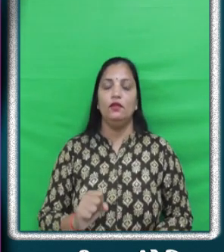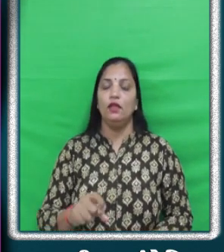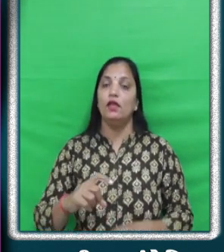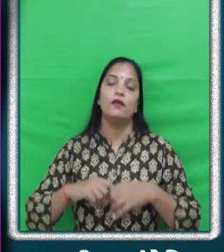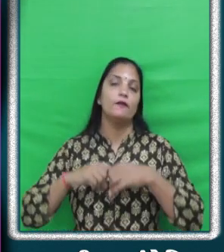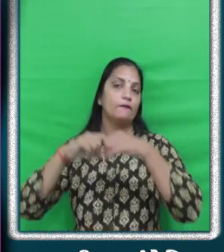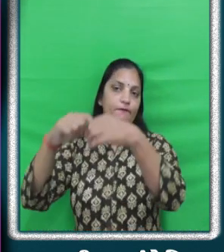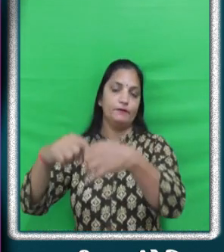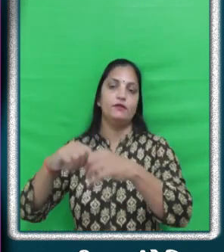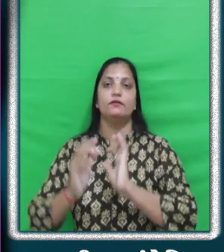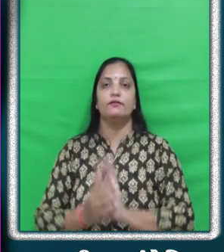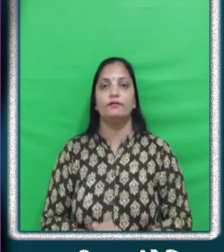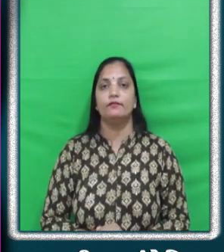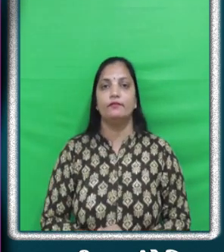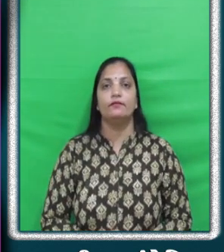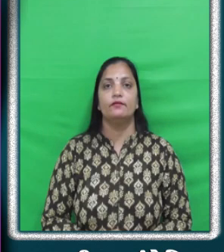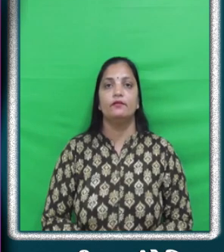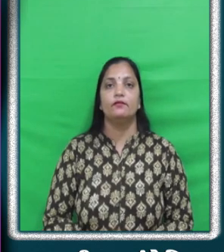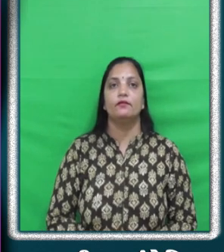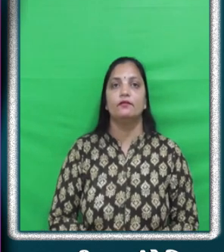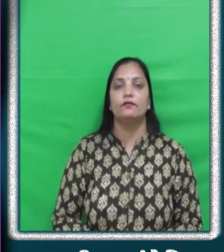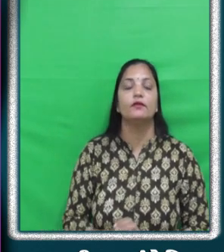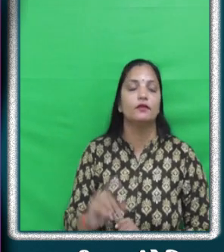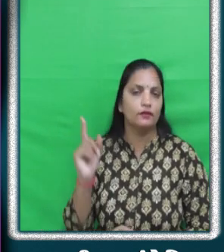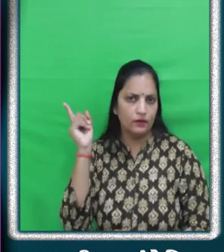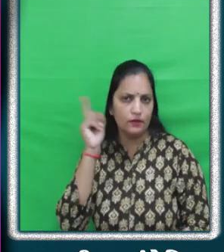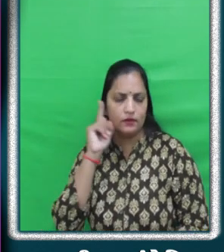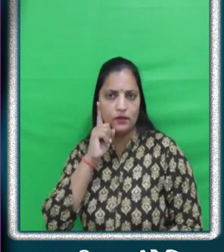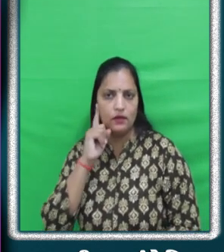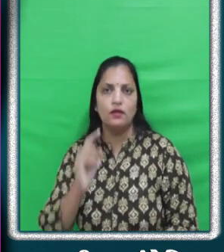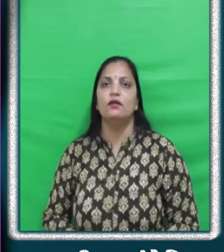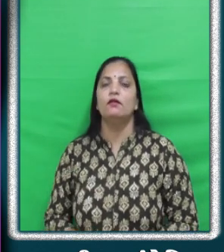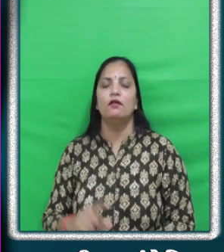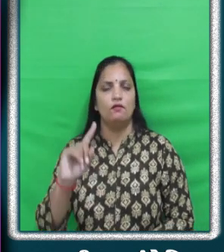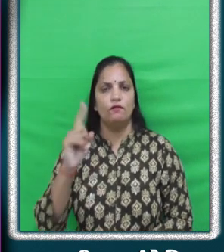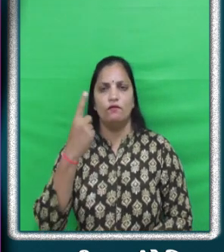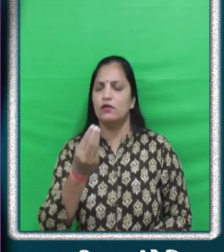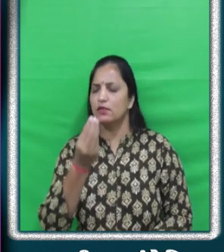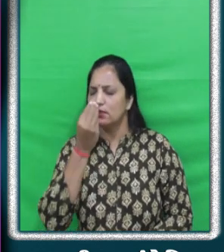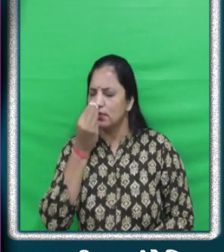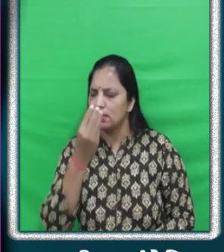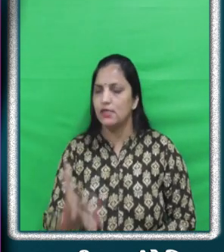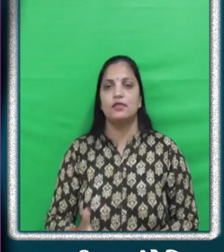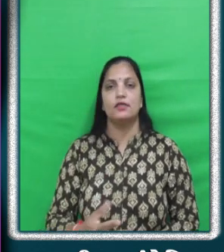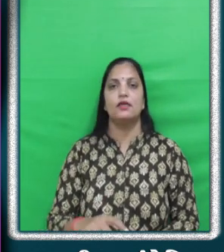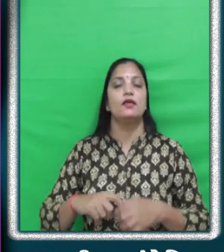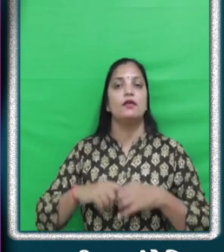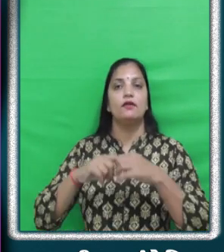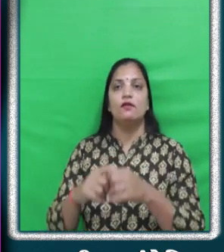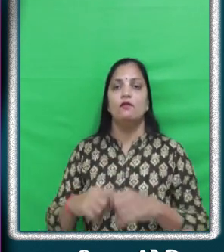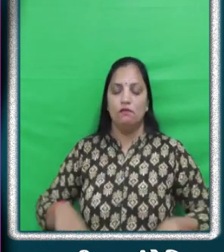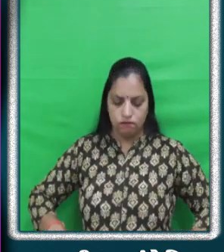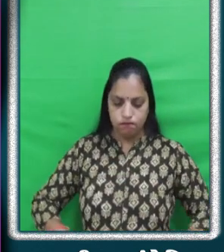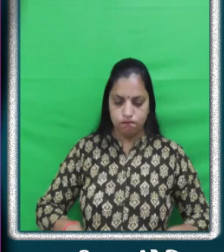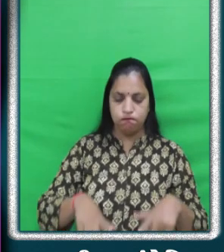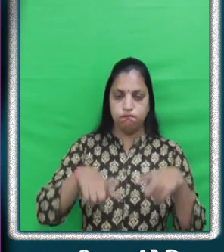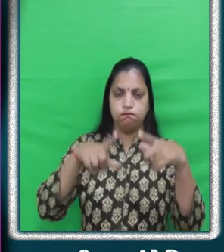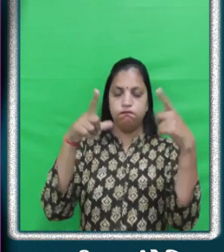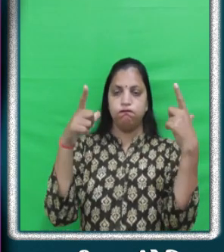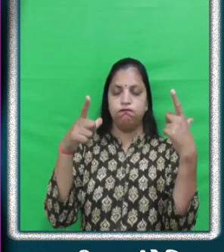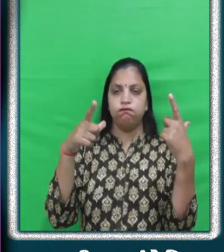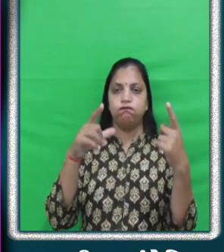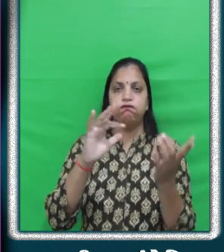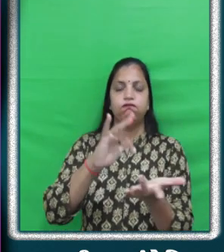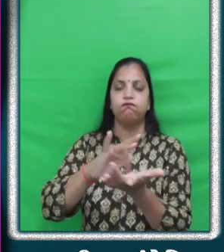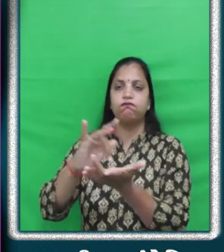તમારા માટે એક ક્વેશ્ચન, સ્ક્રીન પર નથી, સાંભળજો. કે વનસ્પતિ સેલો જ છે, સરળ, સાવ સરળ. વનસ્પતિ કયા